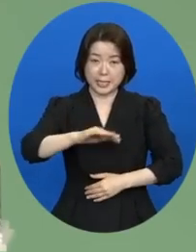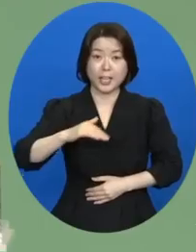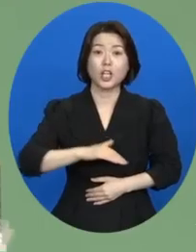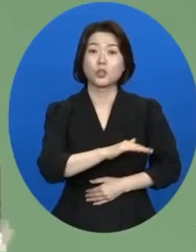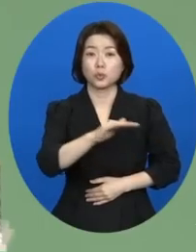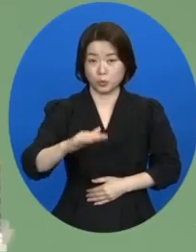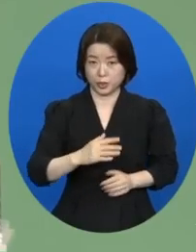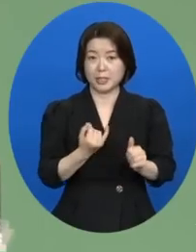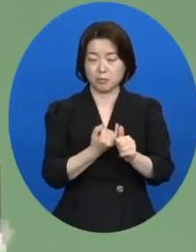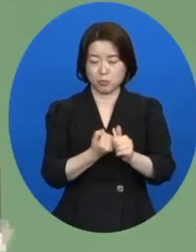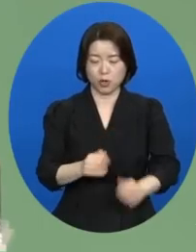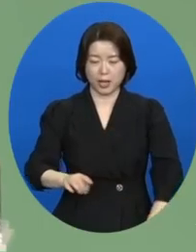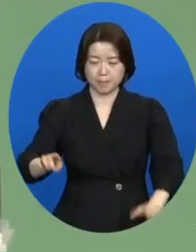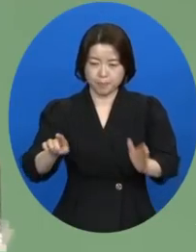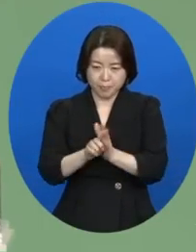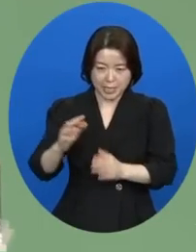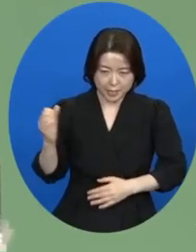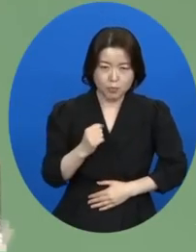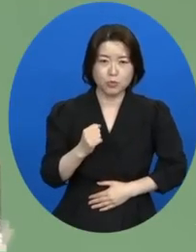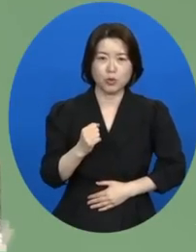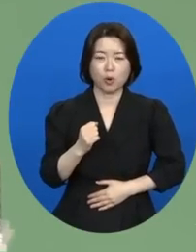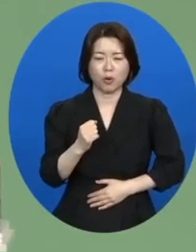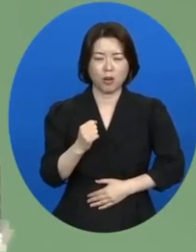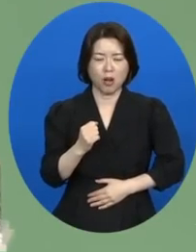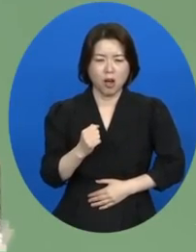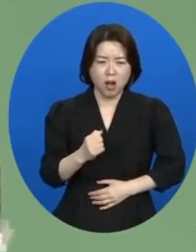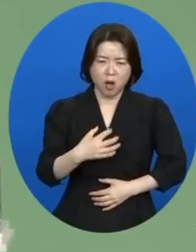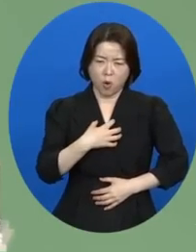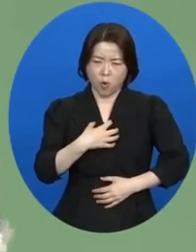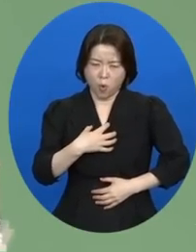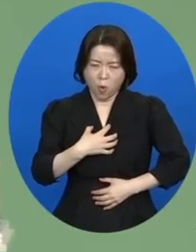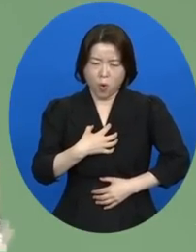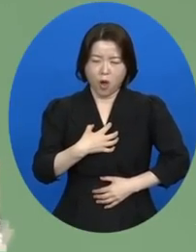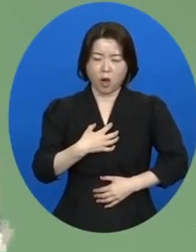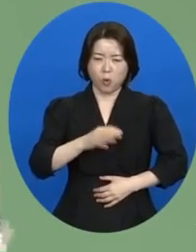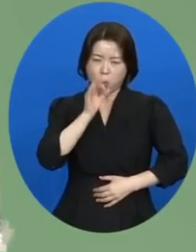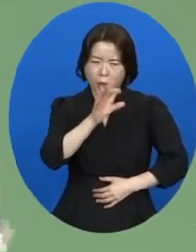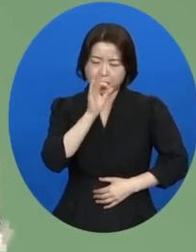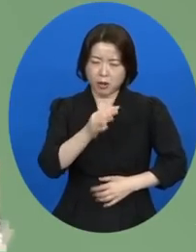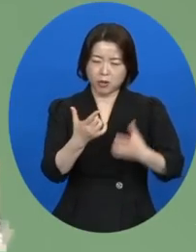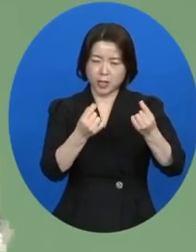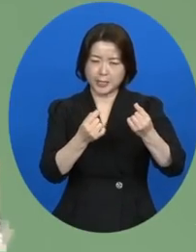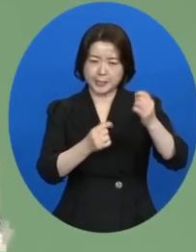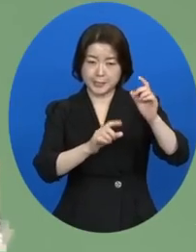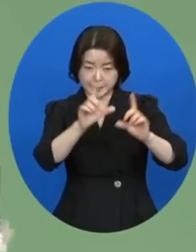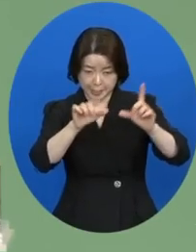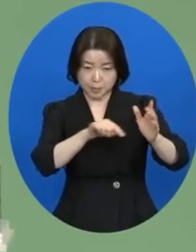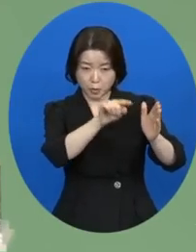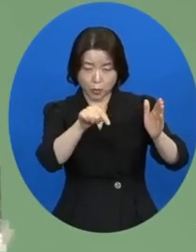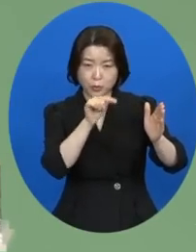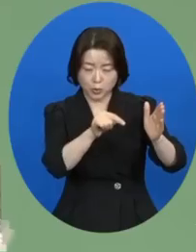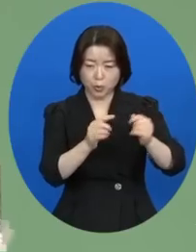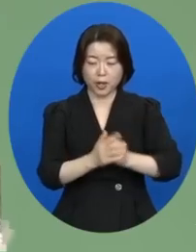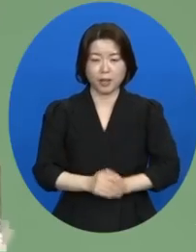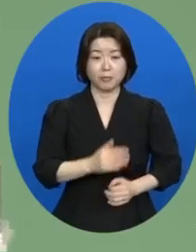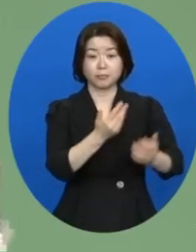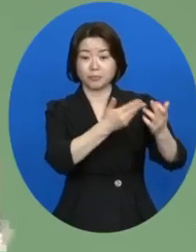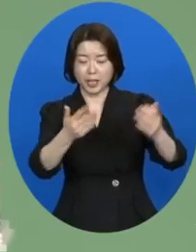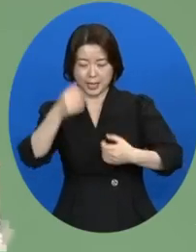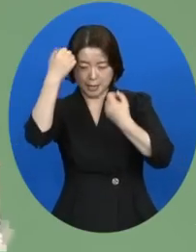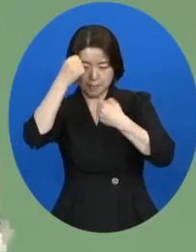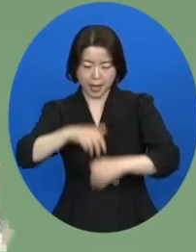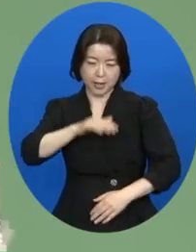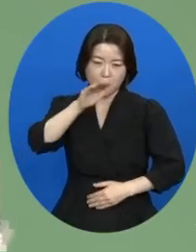우리가 믿음으로 사납게 흐르고 불가능해 보이는 삶에 강에 우리